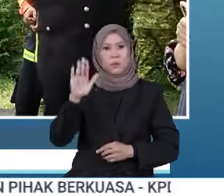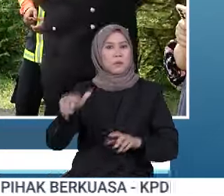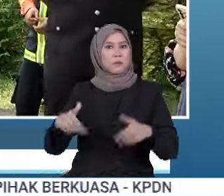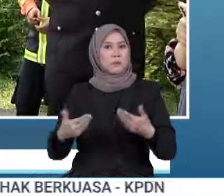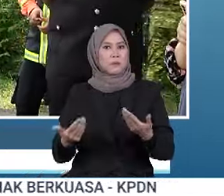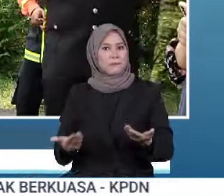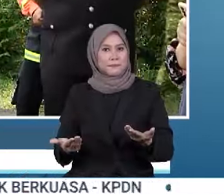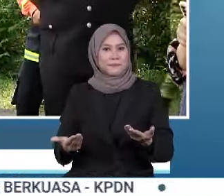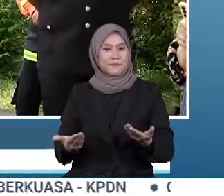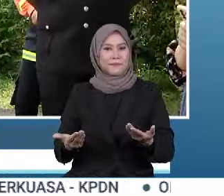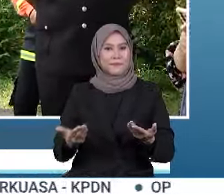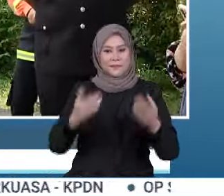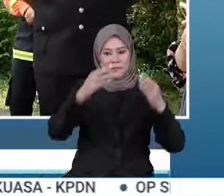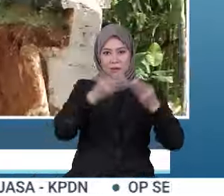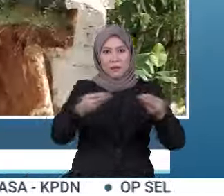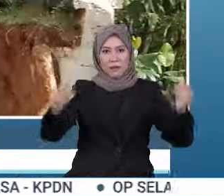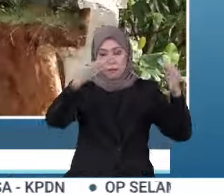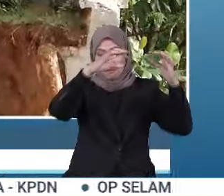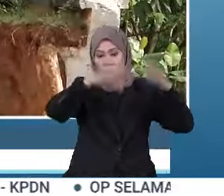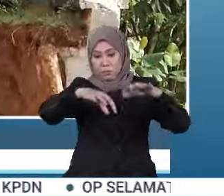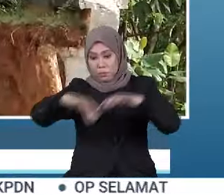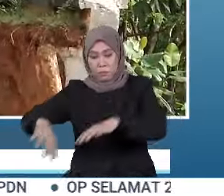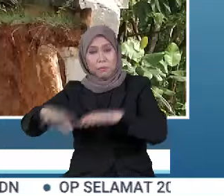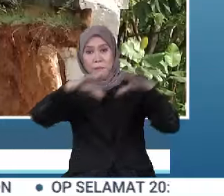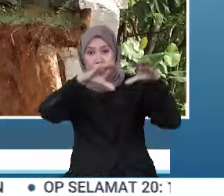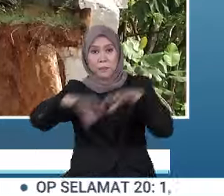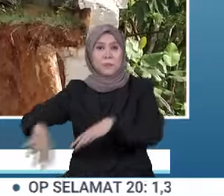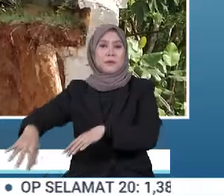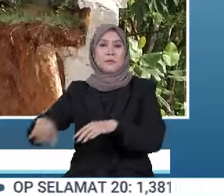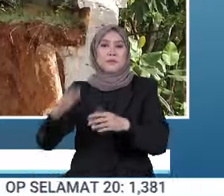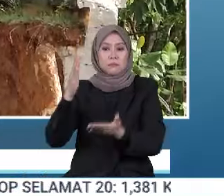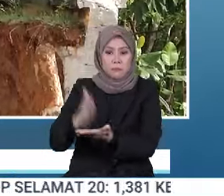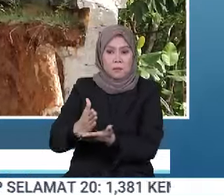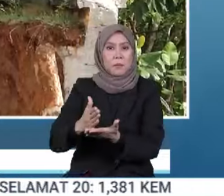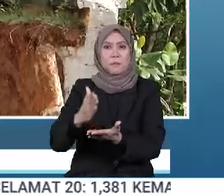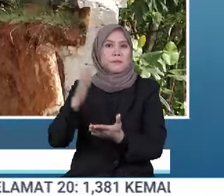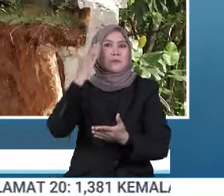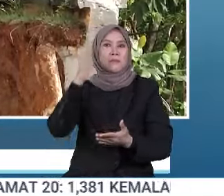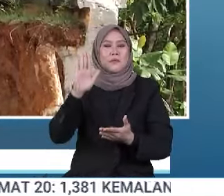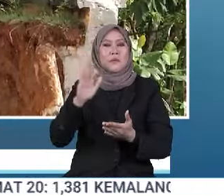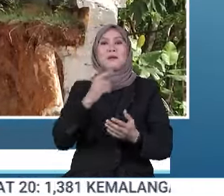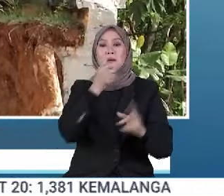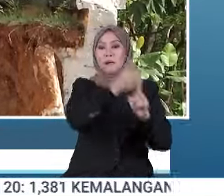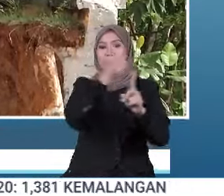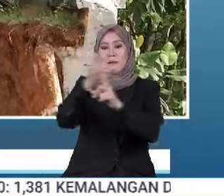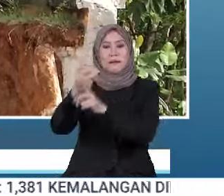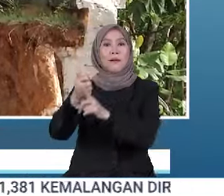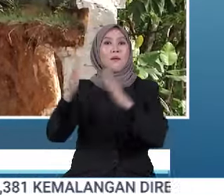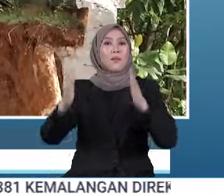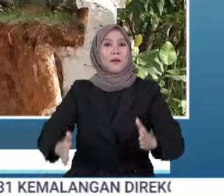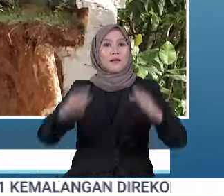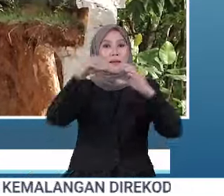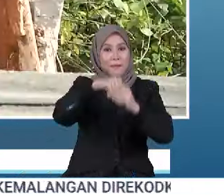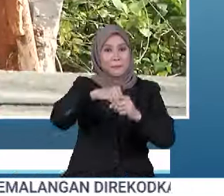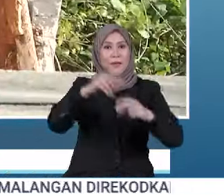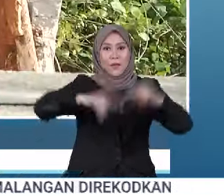mana kerunuhan tu akan berhenti dengan itu kita telah mengarahkan penghuni-penghuni di dalam